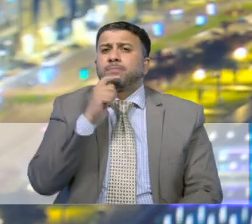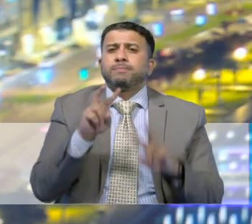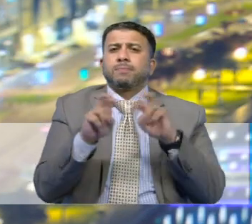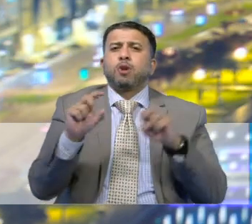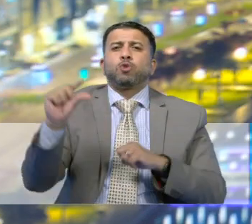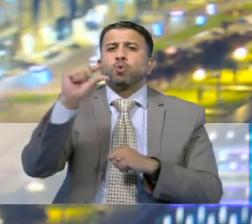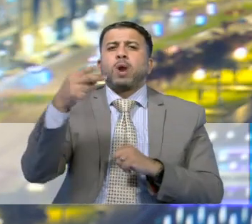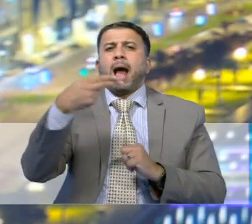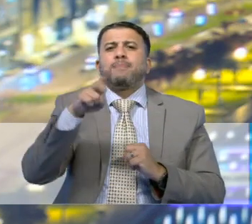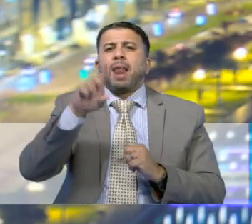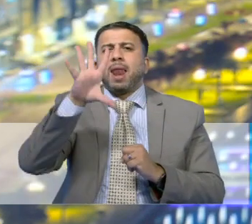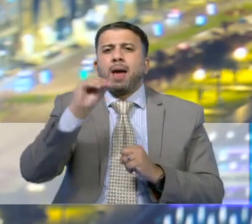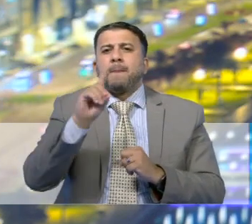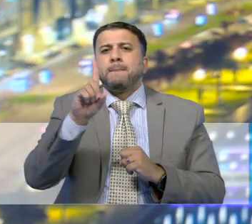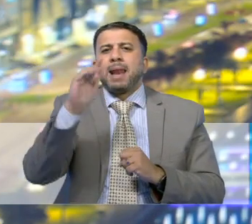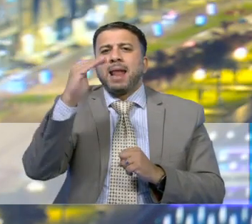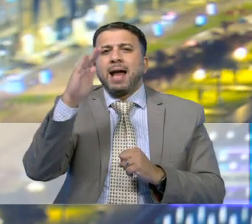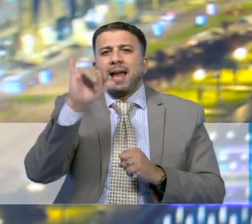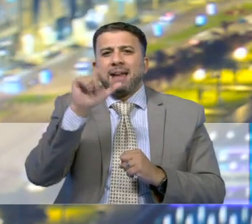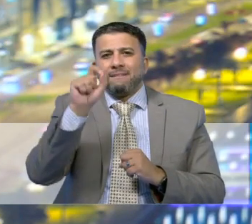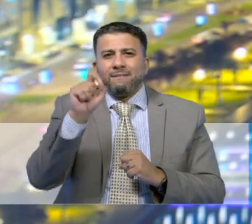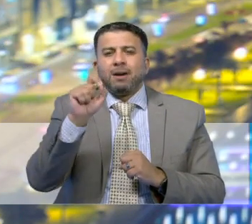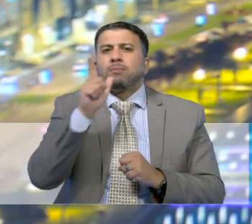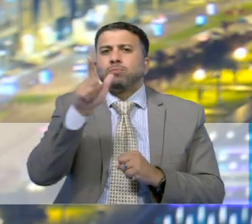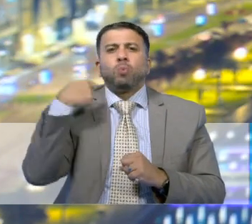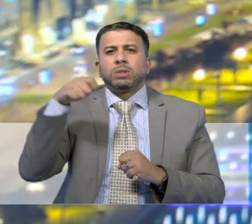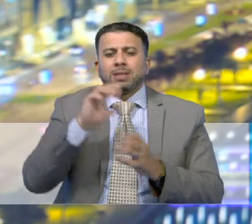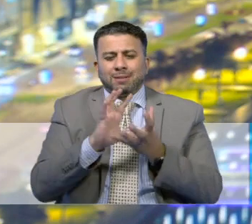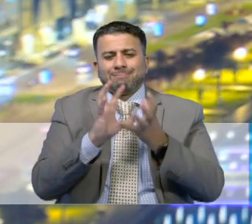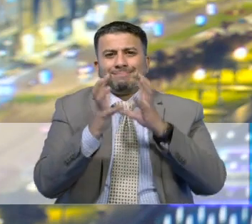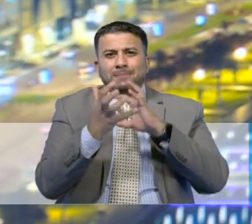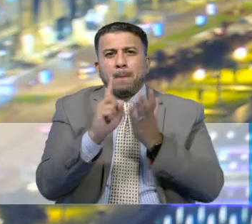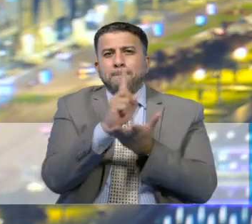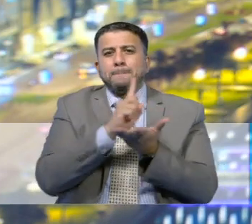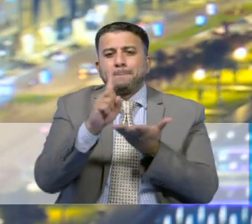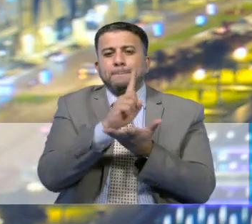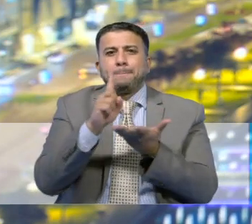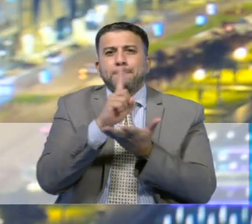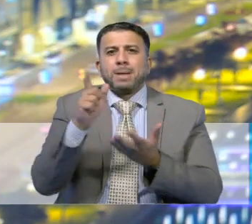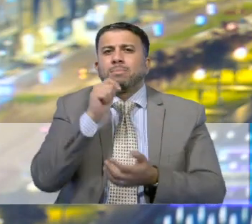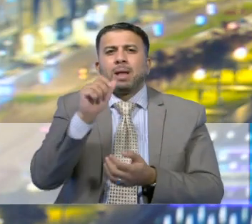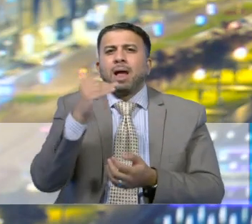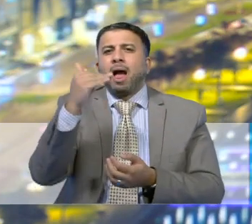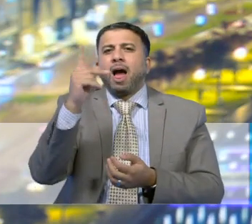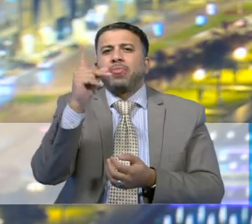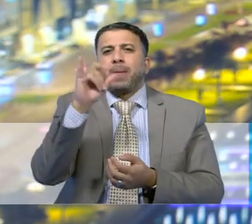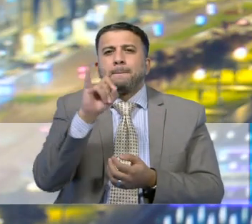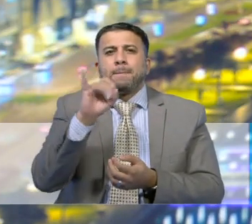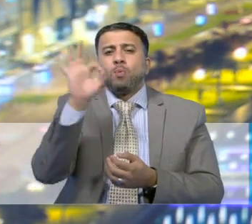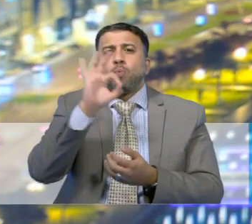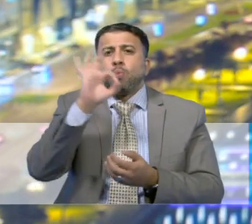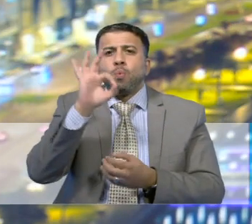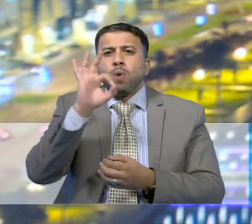تفقد معالي الدكتور عبد الله بالحيف النعيمي وزير التغير المناخي والبيئة منفذ خطم ملاح الحدودي في مدينة